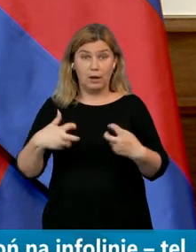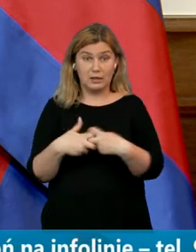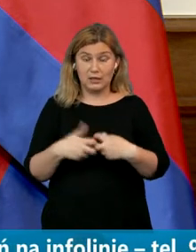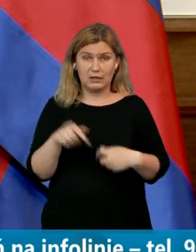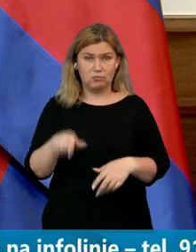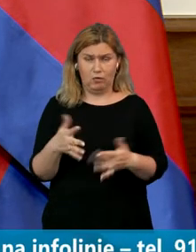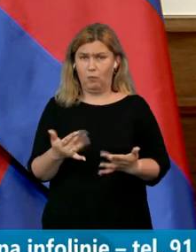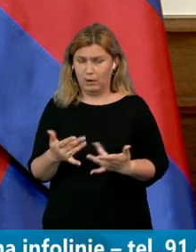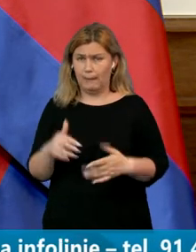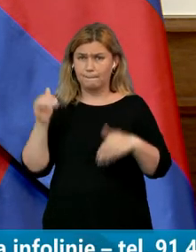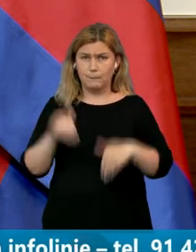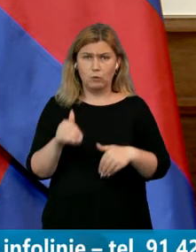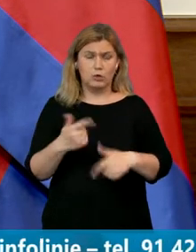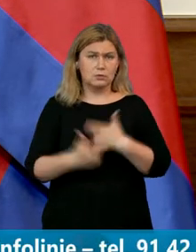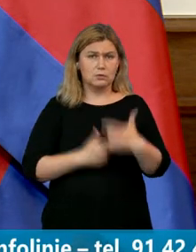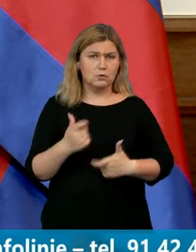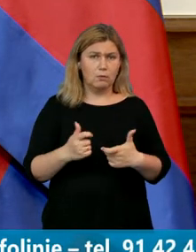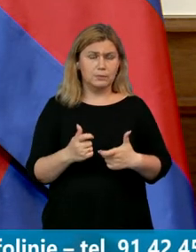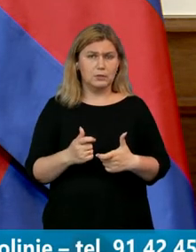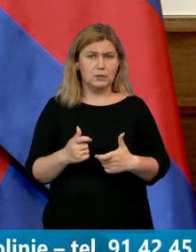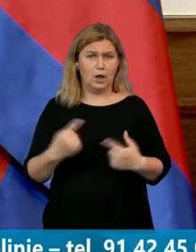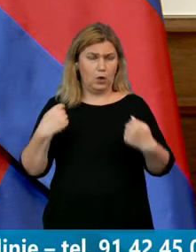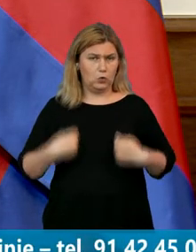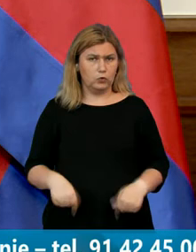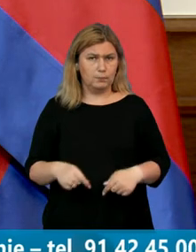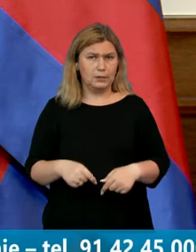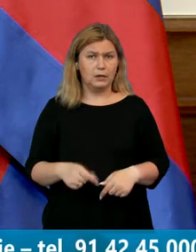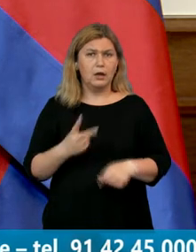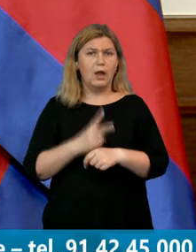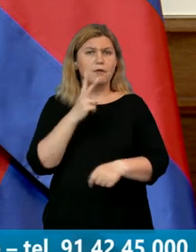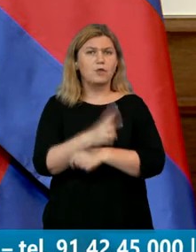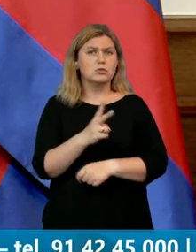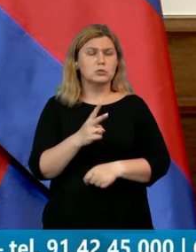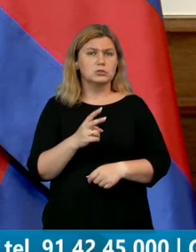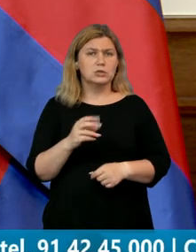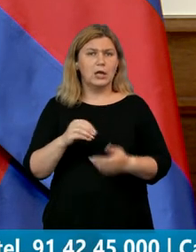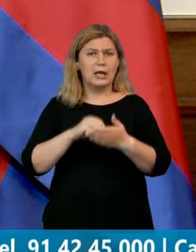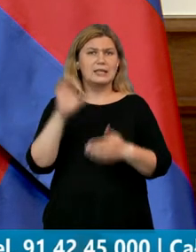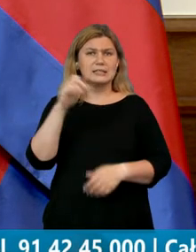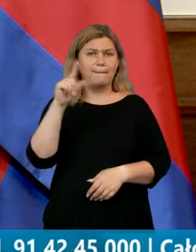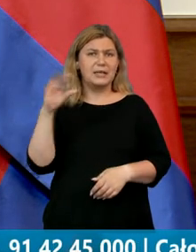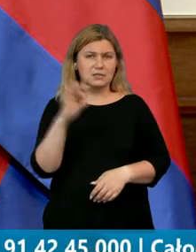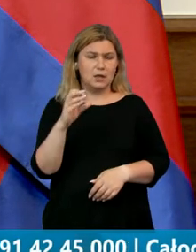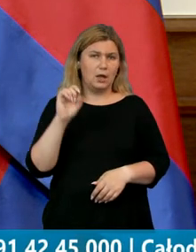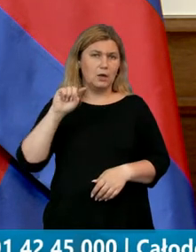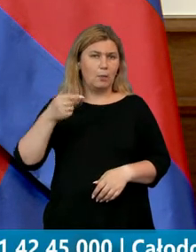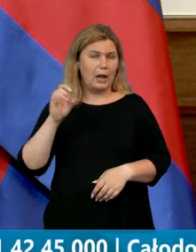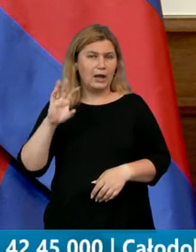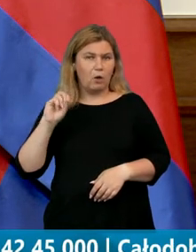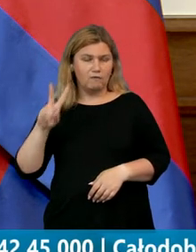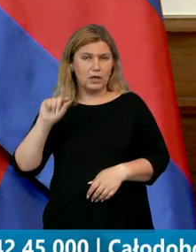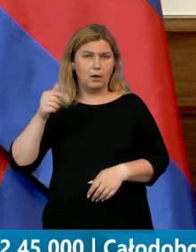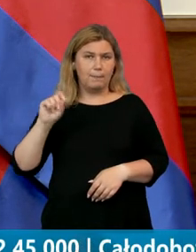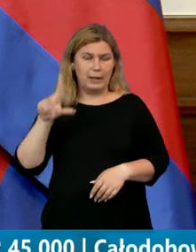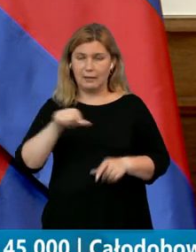metoda, może to zrobić również osobiście. Wchodzicie na stronę spis.gov.pl, tam wszystkie informacje na ten